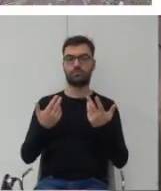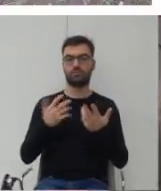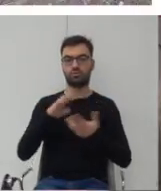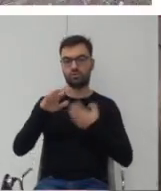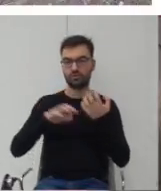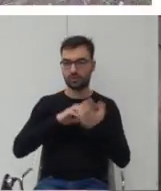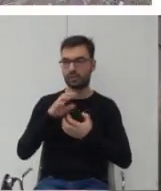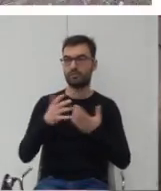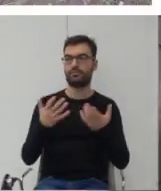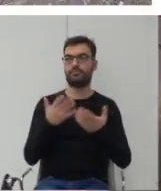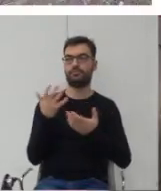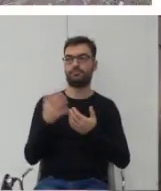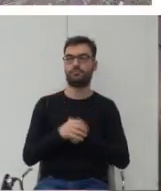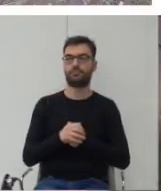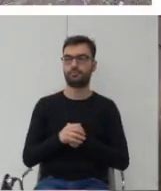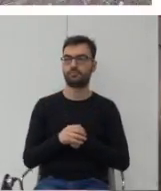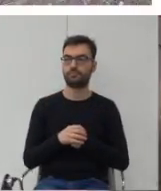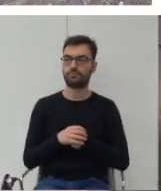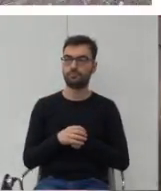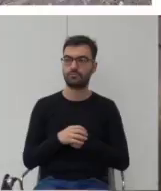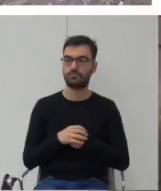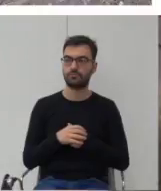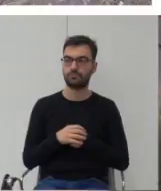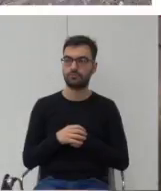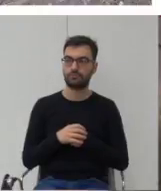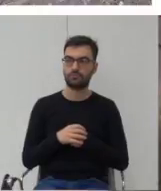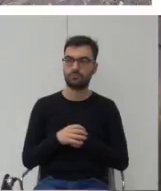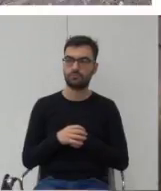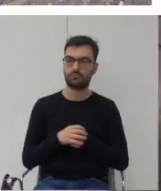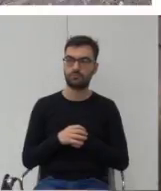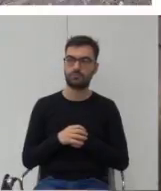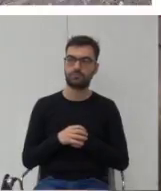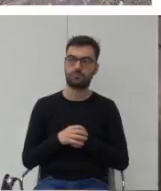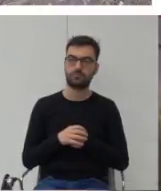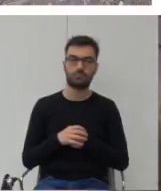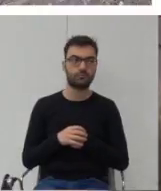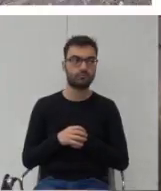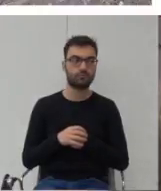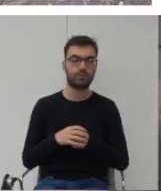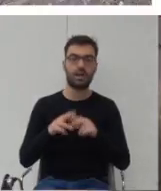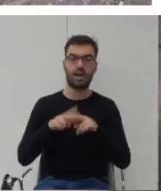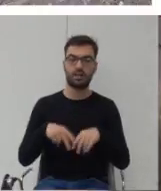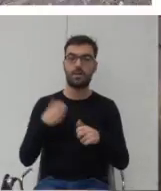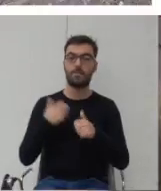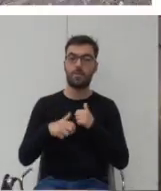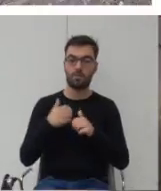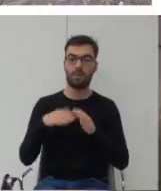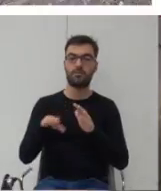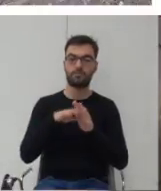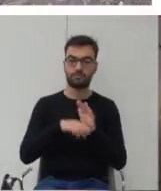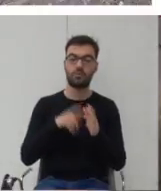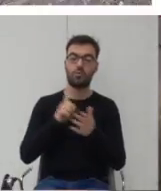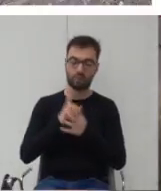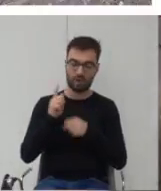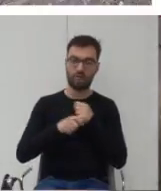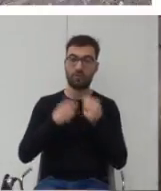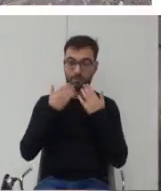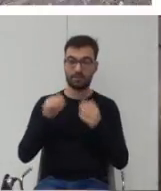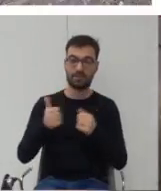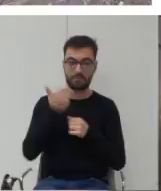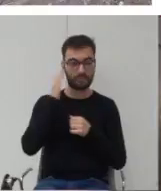w świecie i pozostałe jakieś problemy rozwiązać. No i